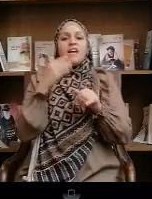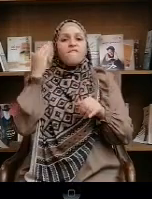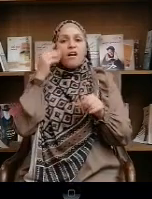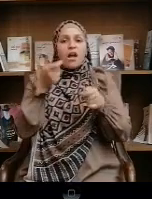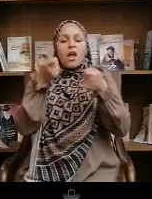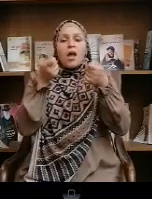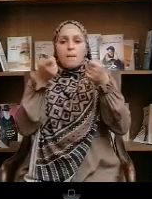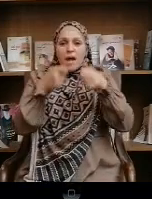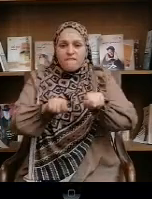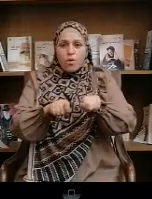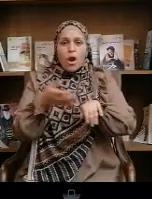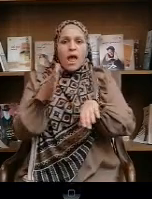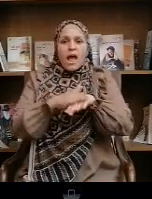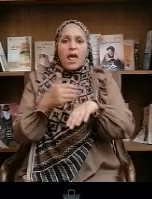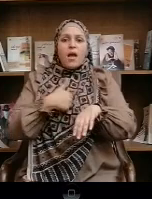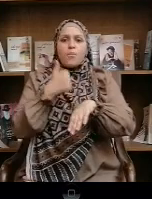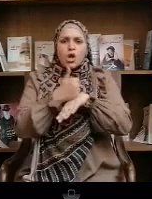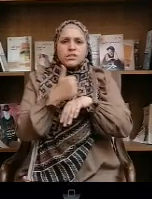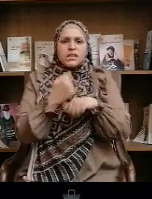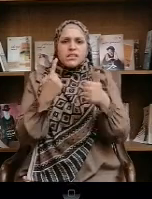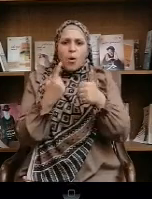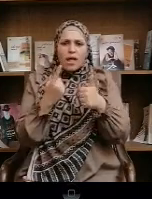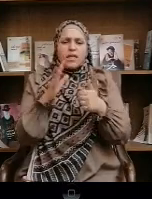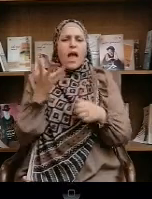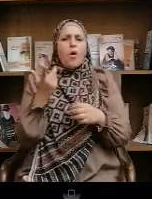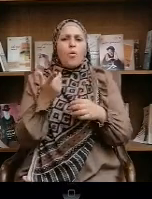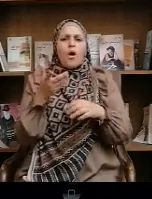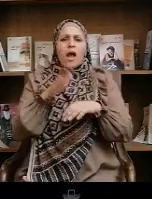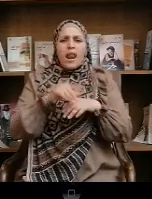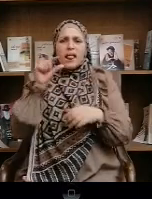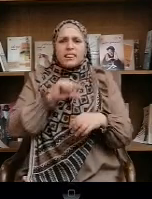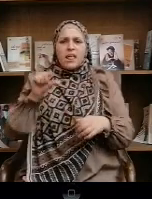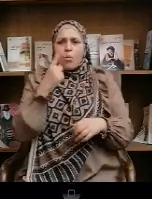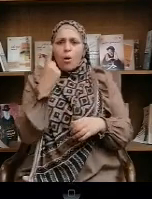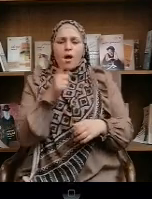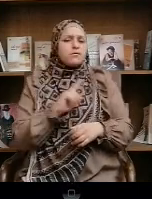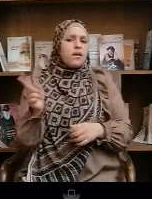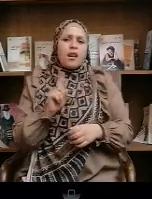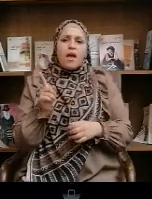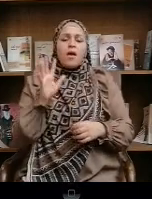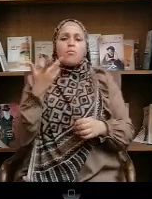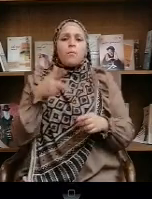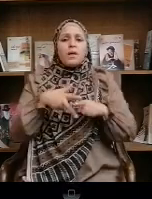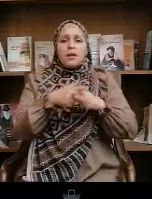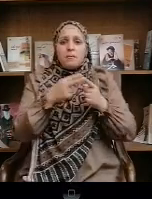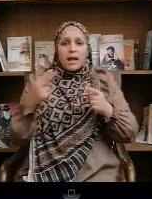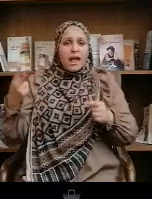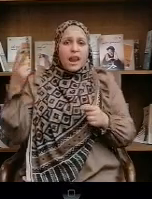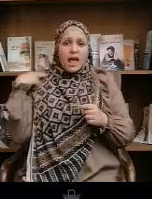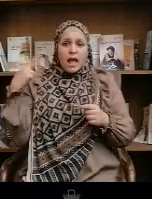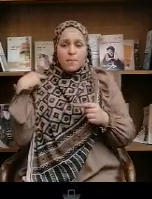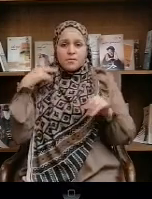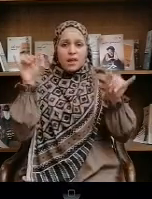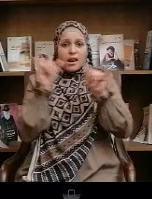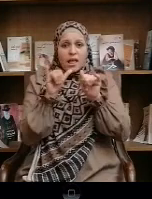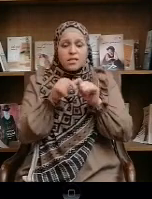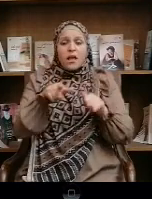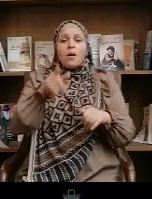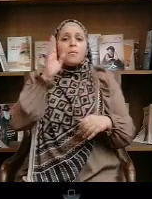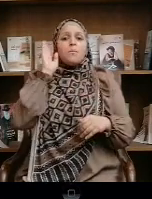مغلق على قطاع او على مؤسسه على دوله الحقيقه يمكن من مجال الامن السيبراني ان احنا